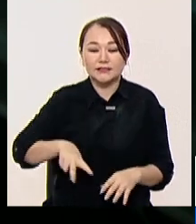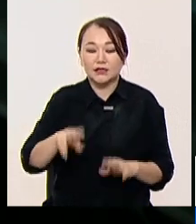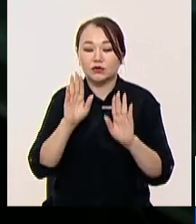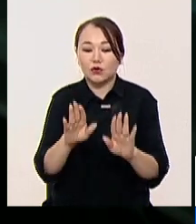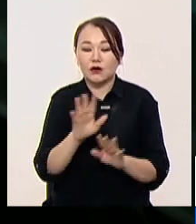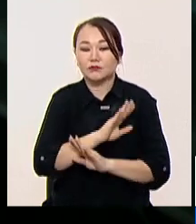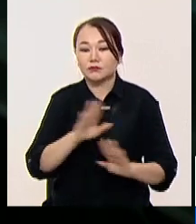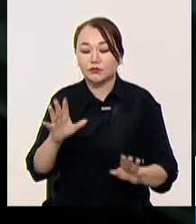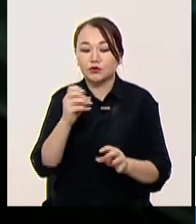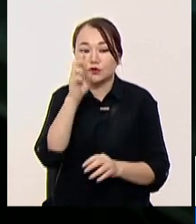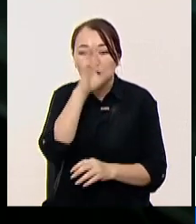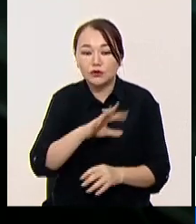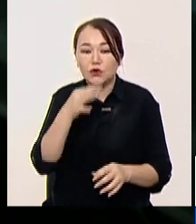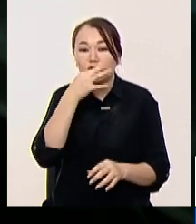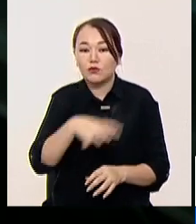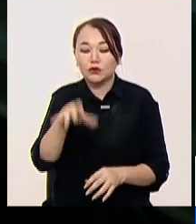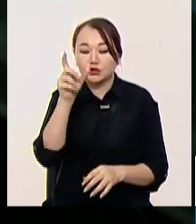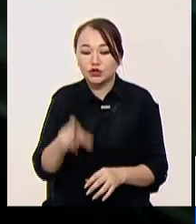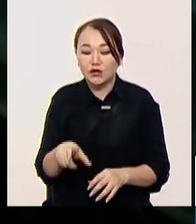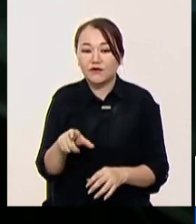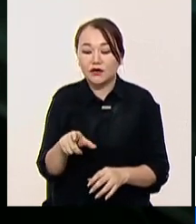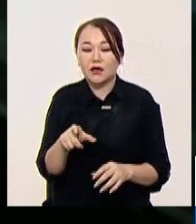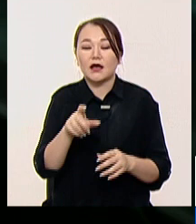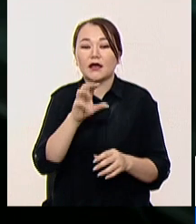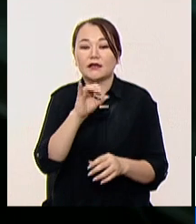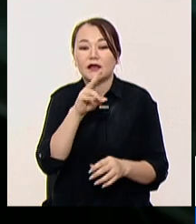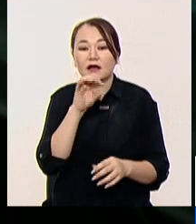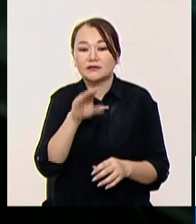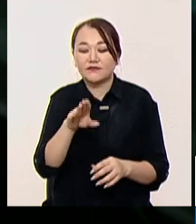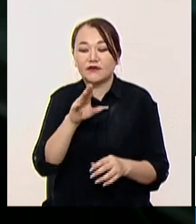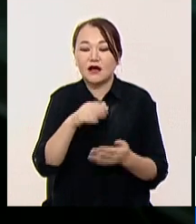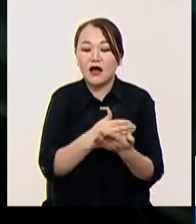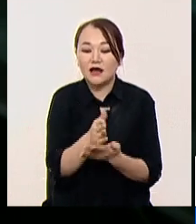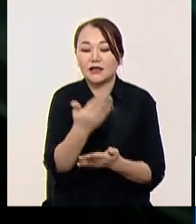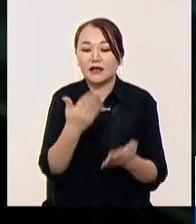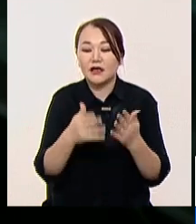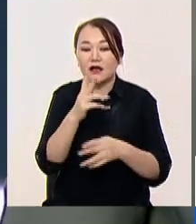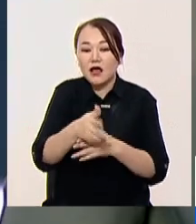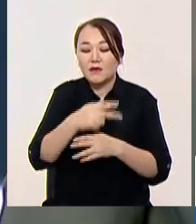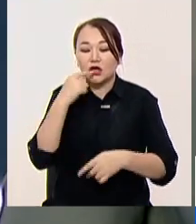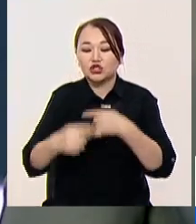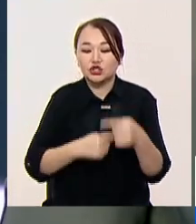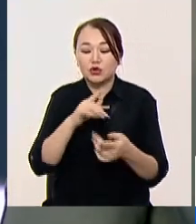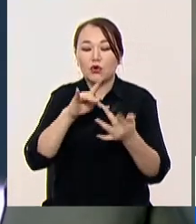ғана емес, еліміздің кез келген азаматы интерактивті карта немесе IP камера арқылы